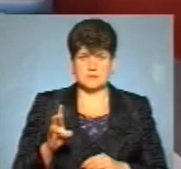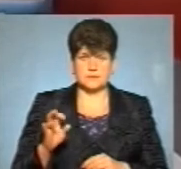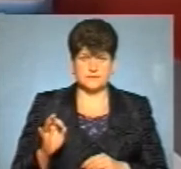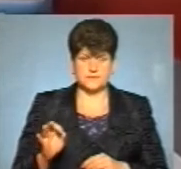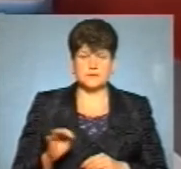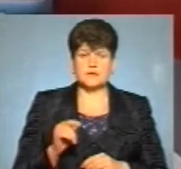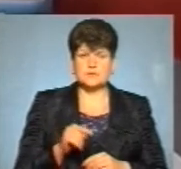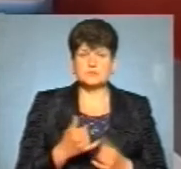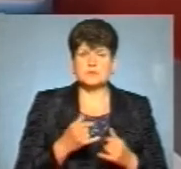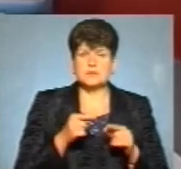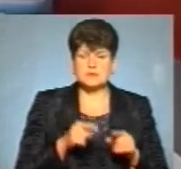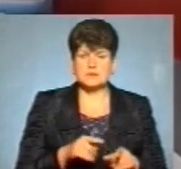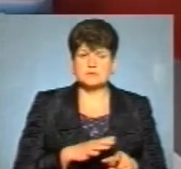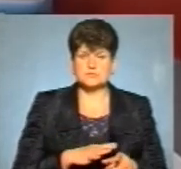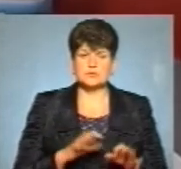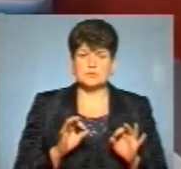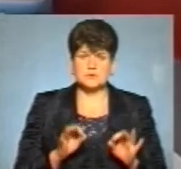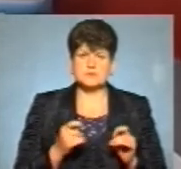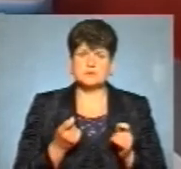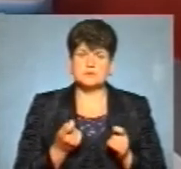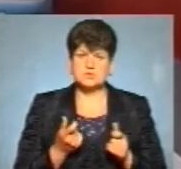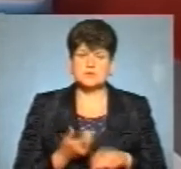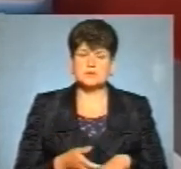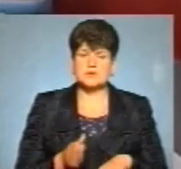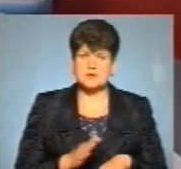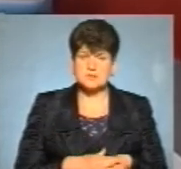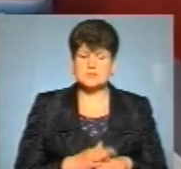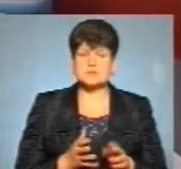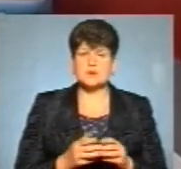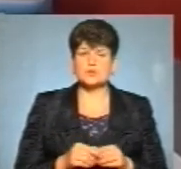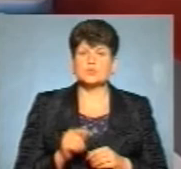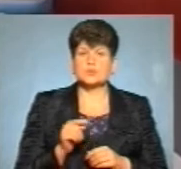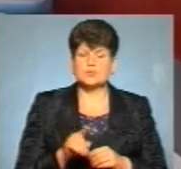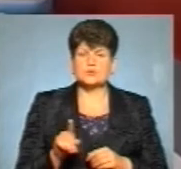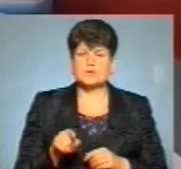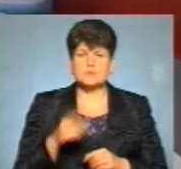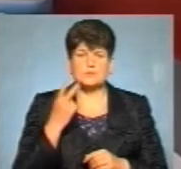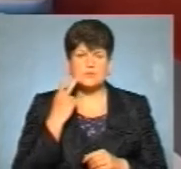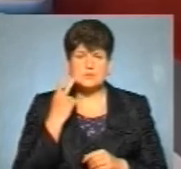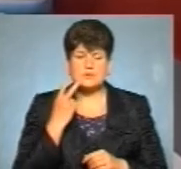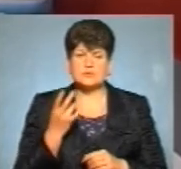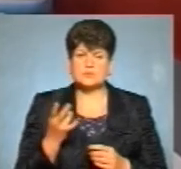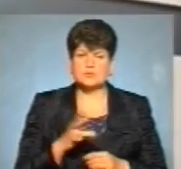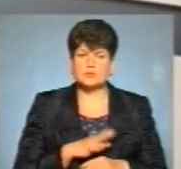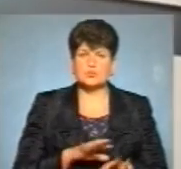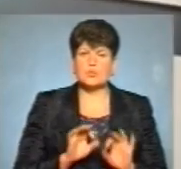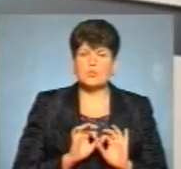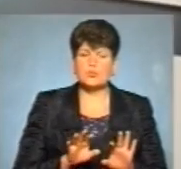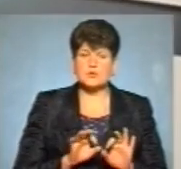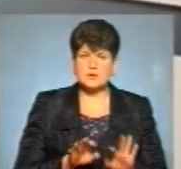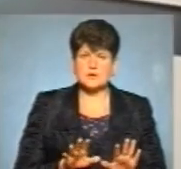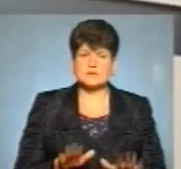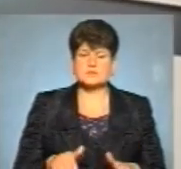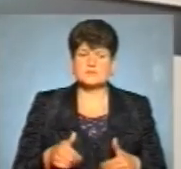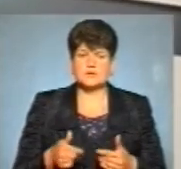десь для них було, правда, трішки складніше за рахунок того, що їм постійно потрібно було пояснювати, десь звертатися